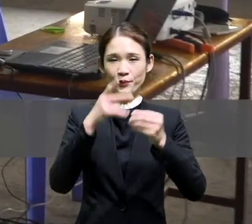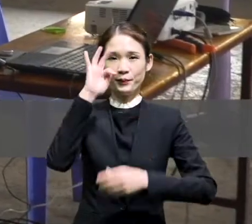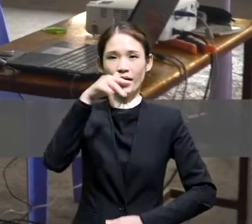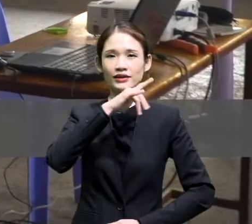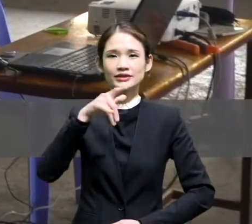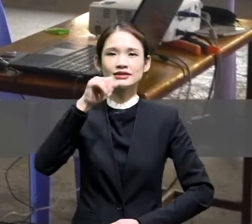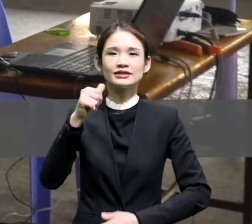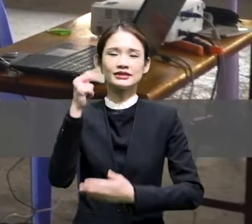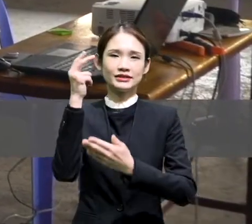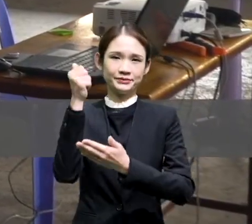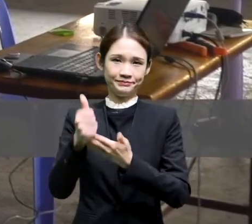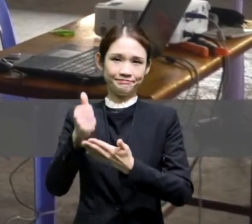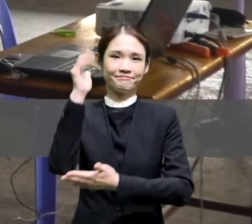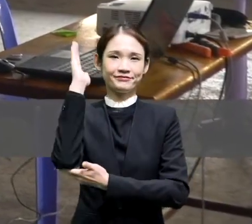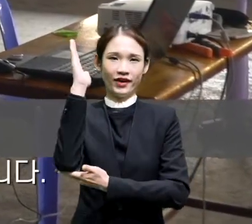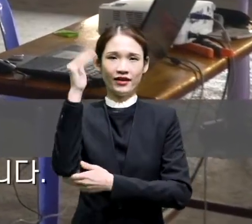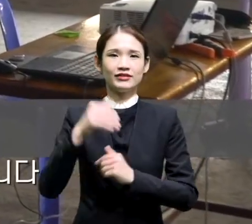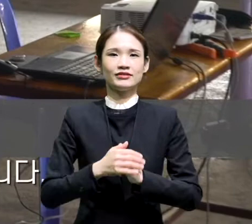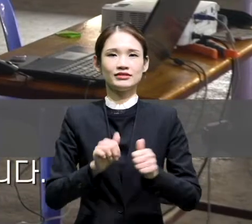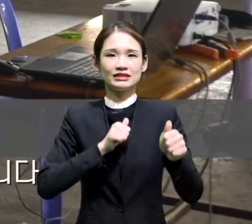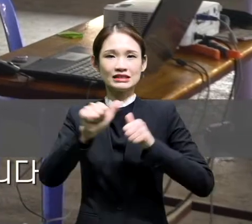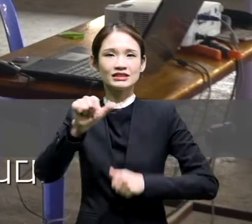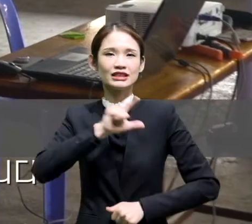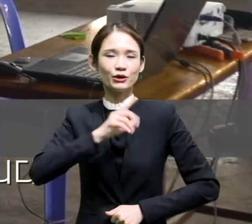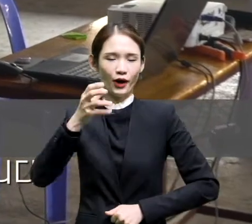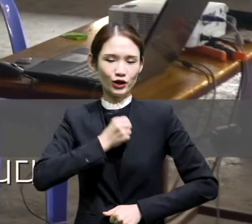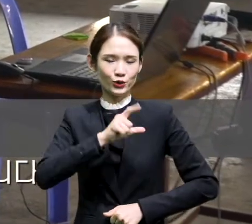그리고 이어진 박승리 단원의 강의.